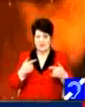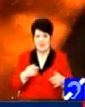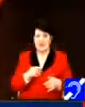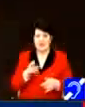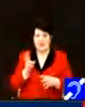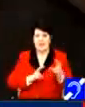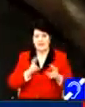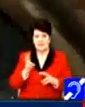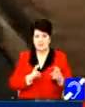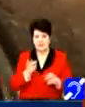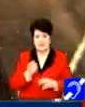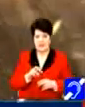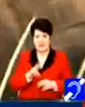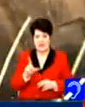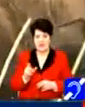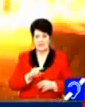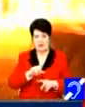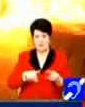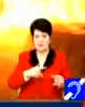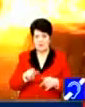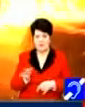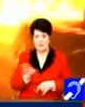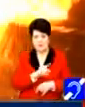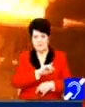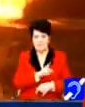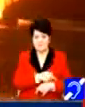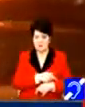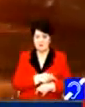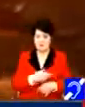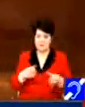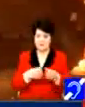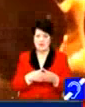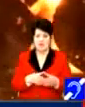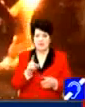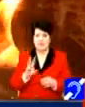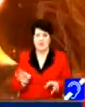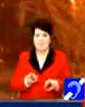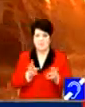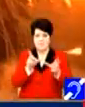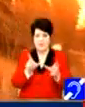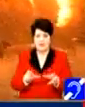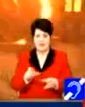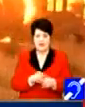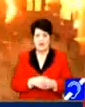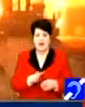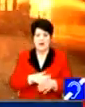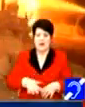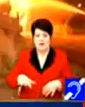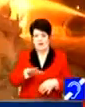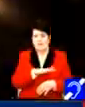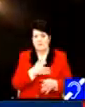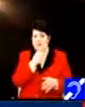pentru utilaje de minerit. S-au mobilizat toate forțele detașamentului de pompieri Galați. Un fum gros a învăluit zona ore în